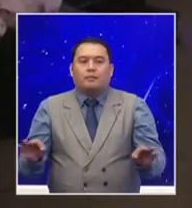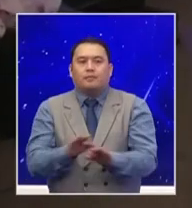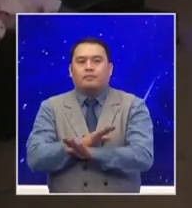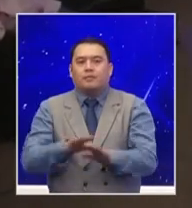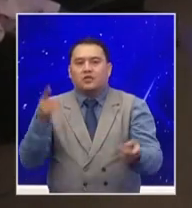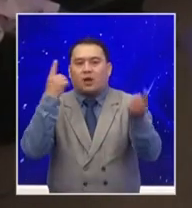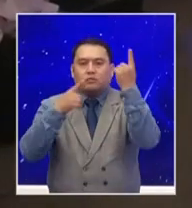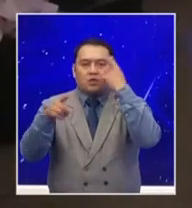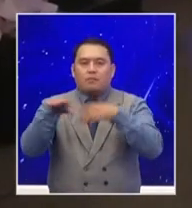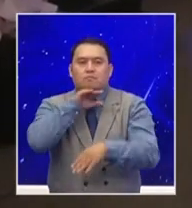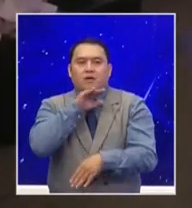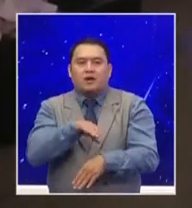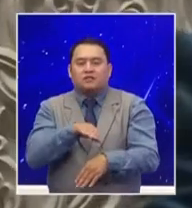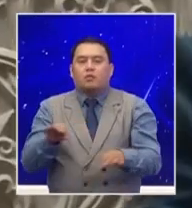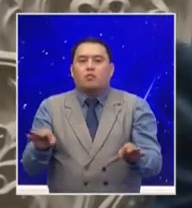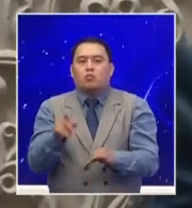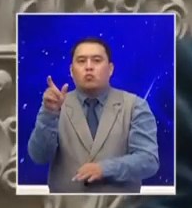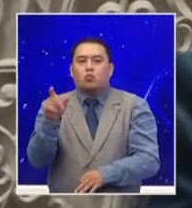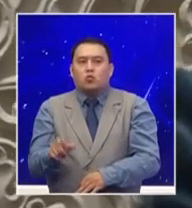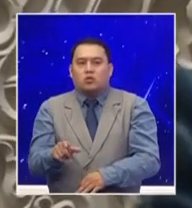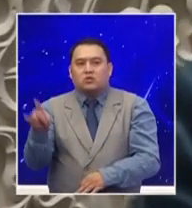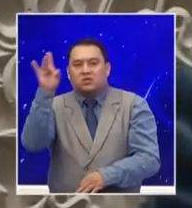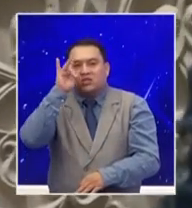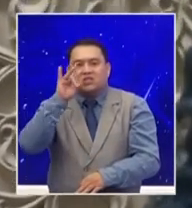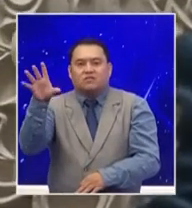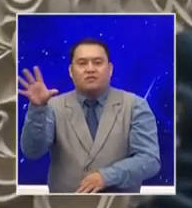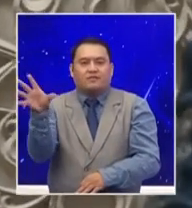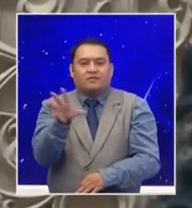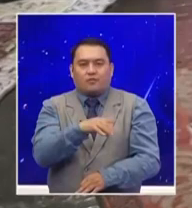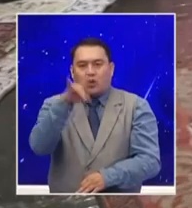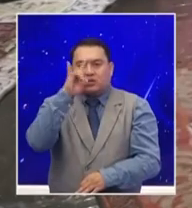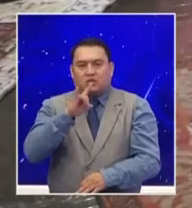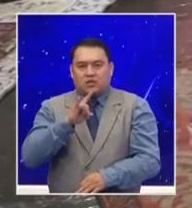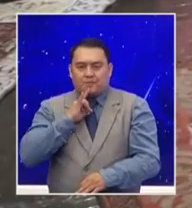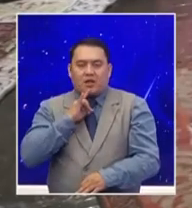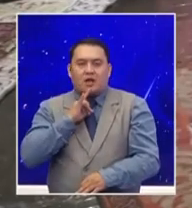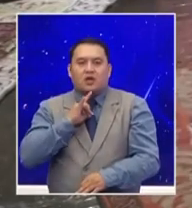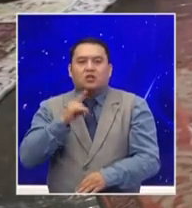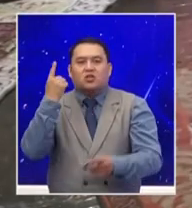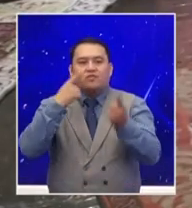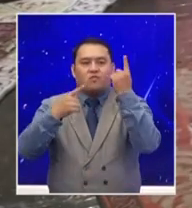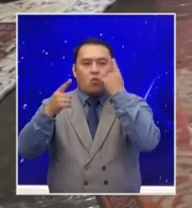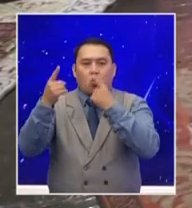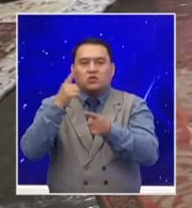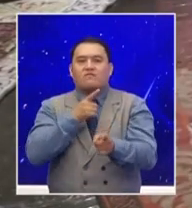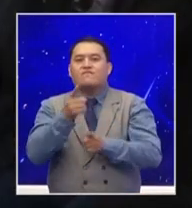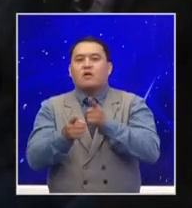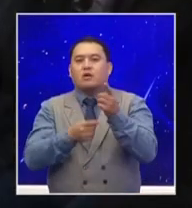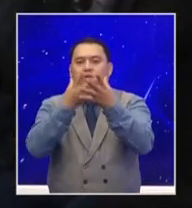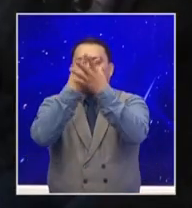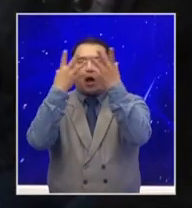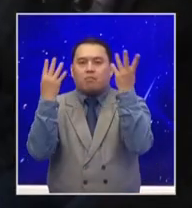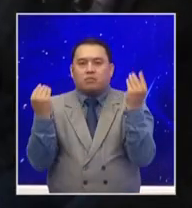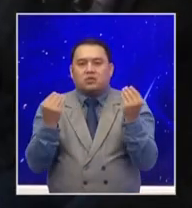Композитор и профессиональный музыкант Шаба Аденкул известна далеко за пределами Казахстана. Особенность ее творчества – возрождение забытых